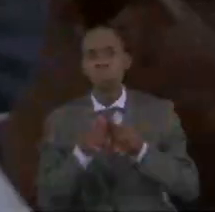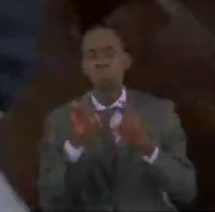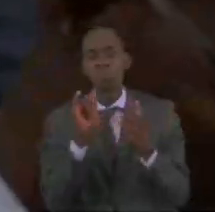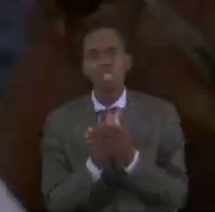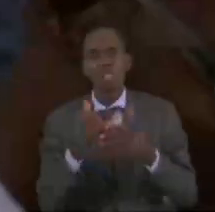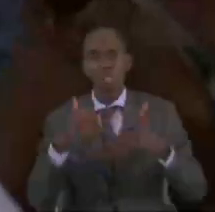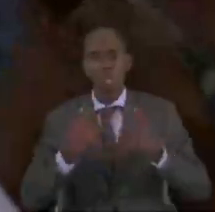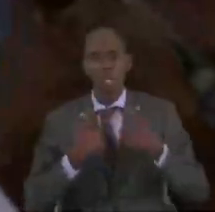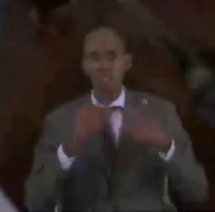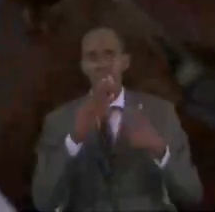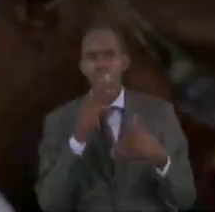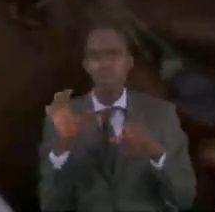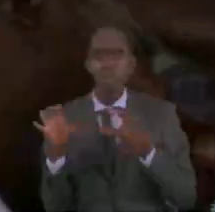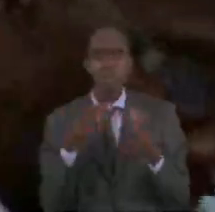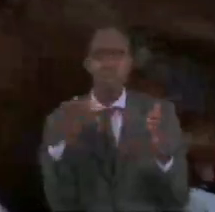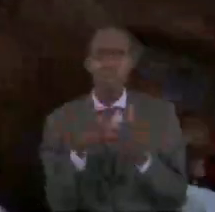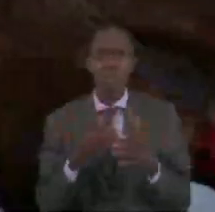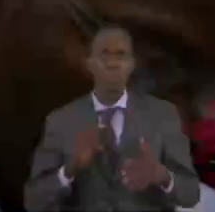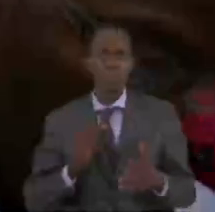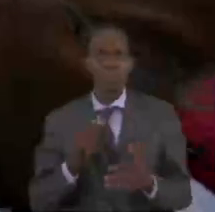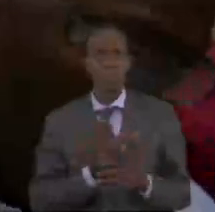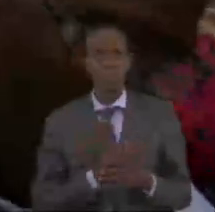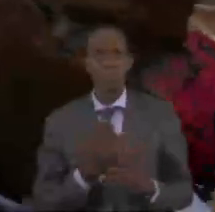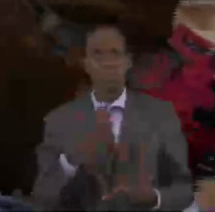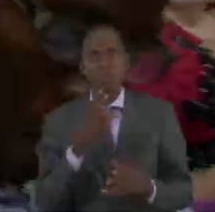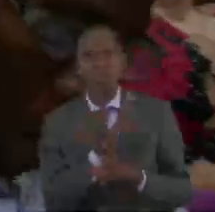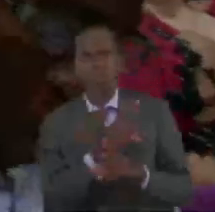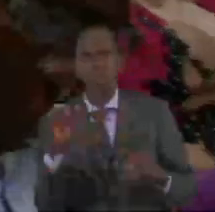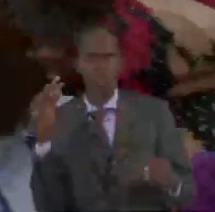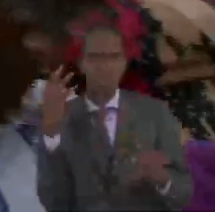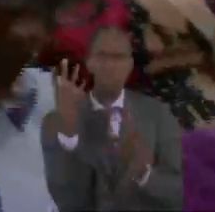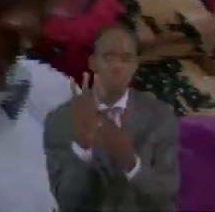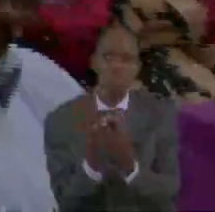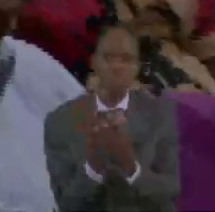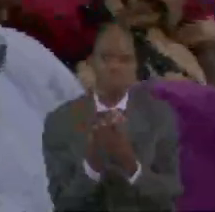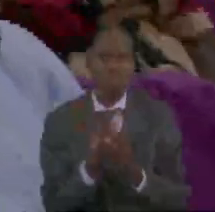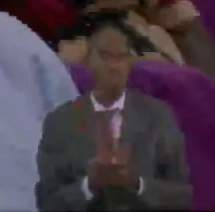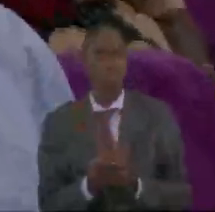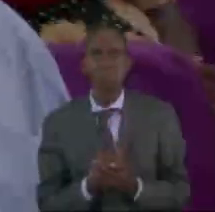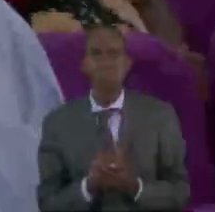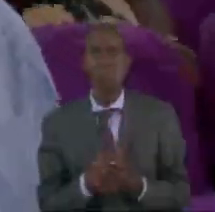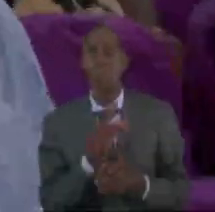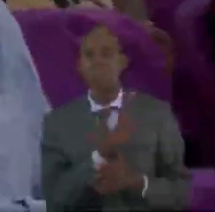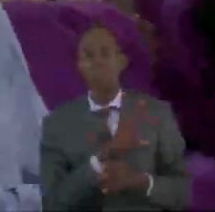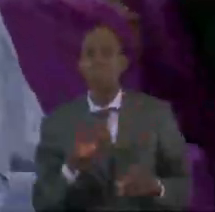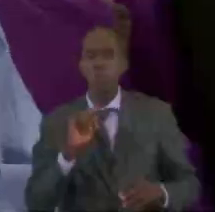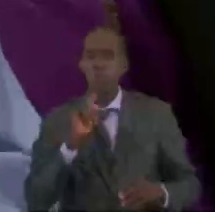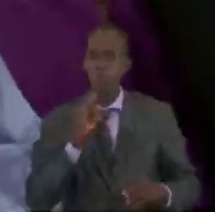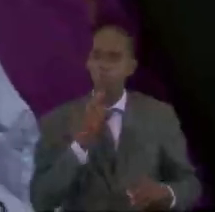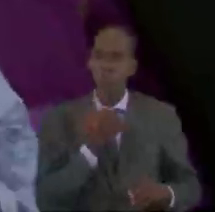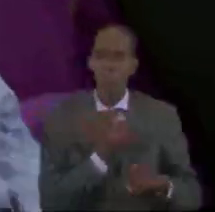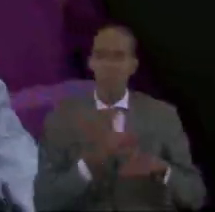a rien de la sorte qui soit fait contre nous. Pas d'emprisonnement, pas